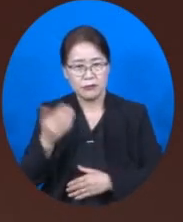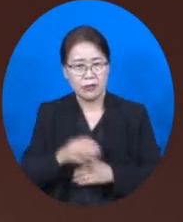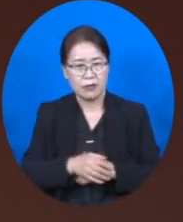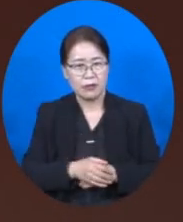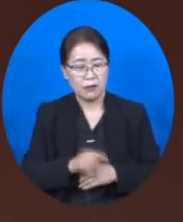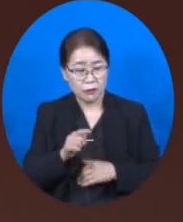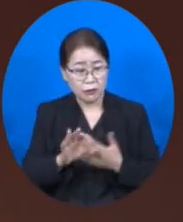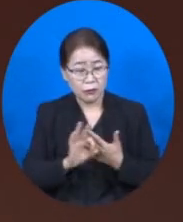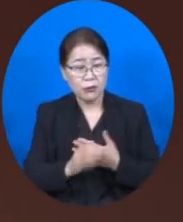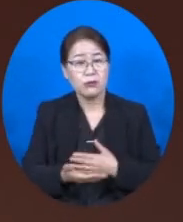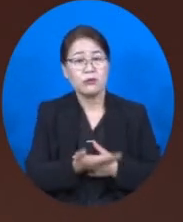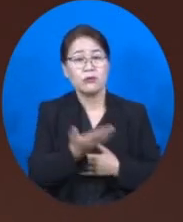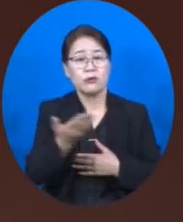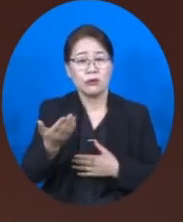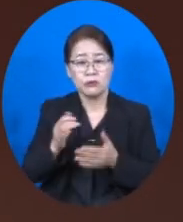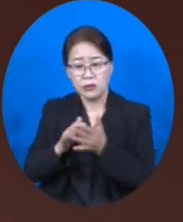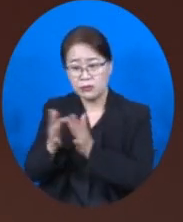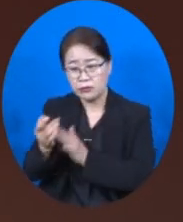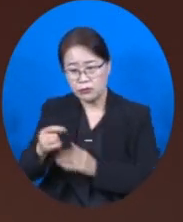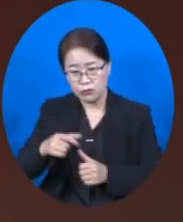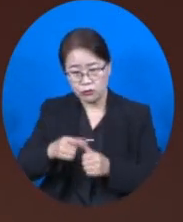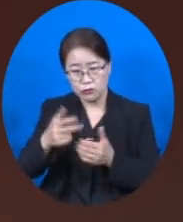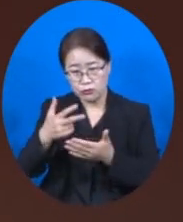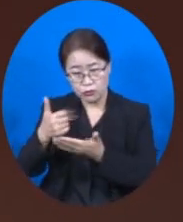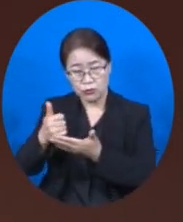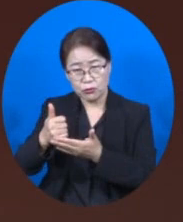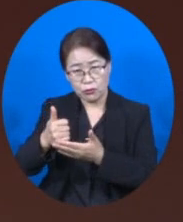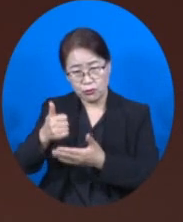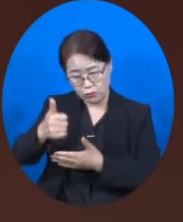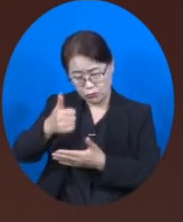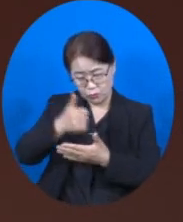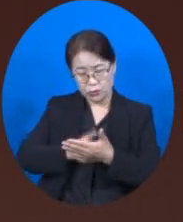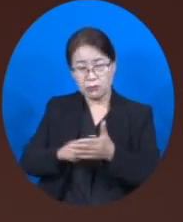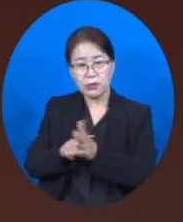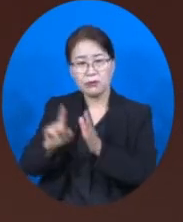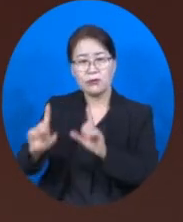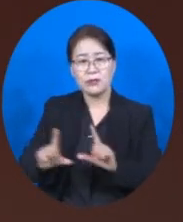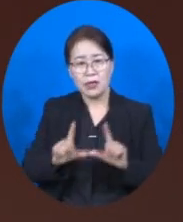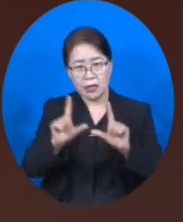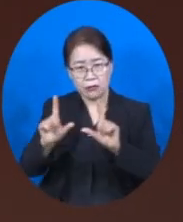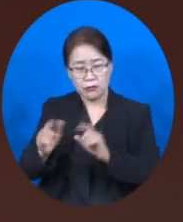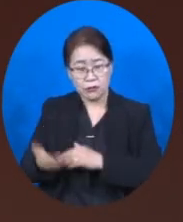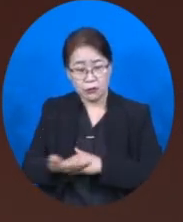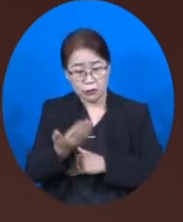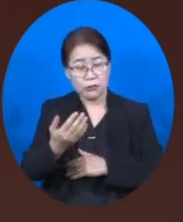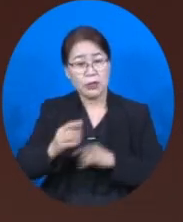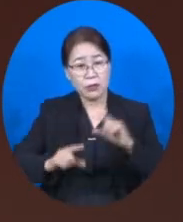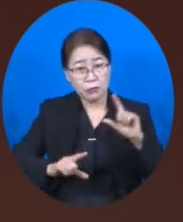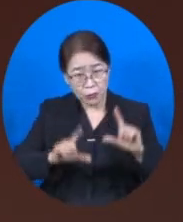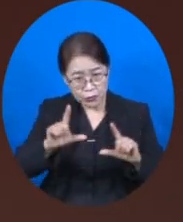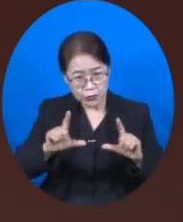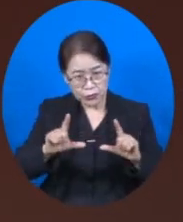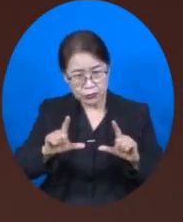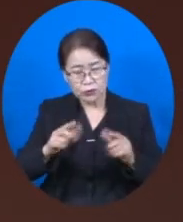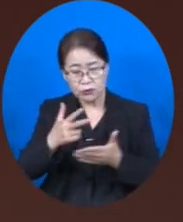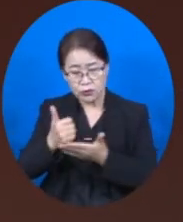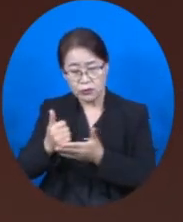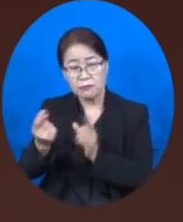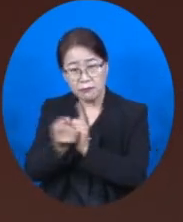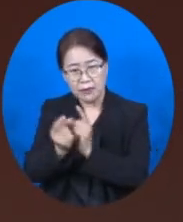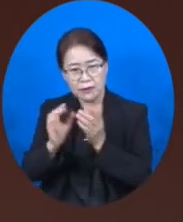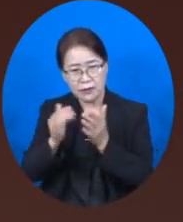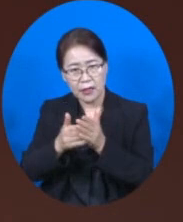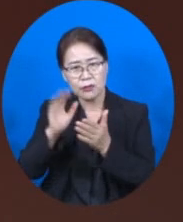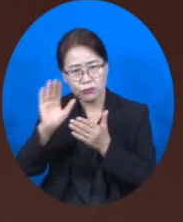그렇다면 여러분 예수님을 구주로 영접하고 예수를 믿고 살아온 여러분의 인생은 주님을 만난